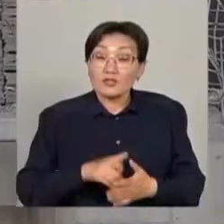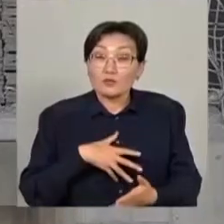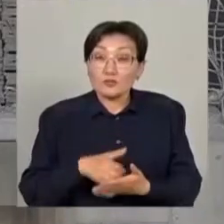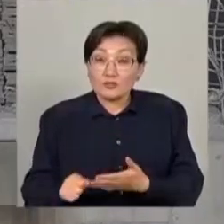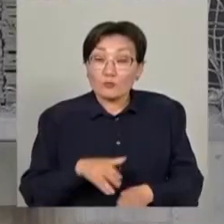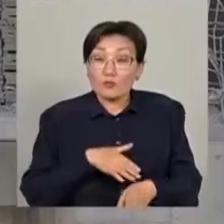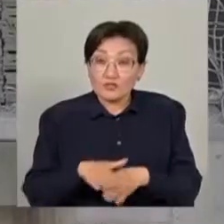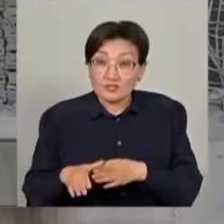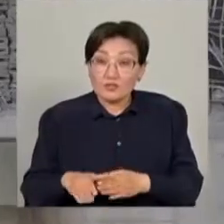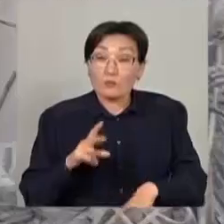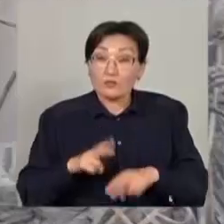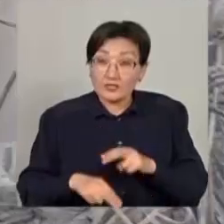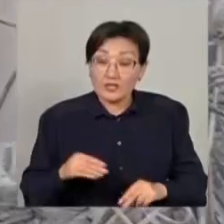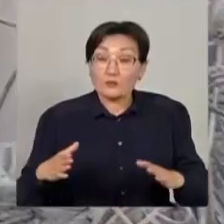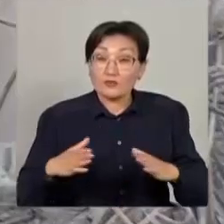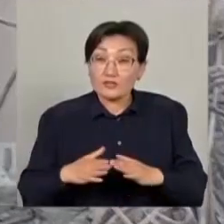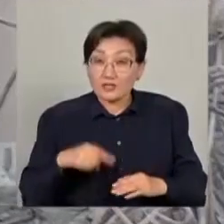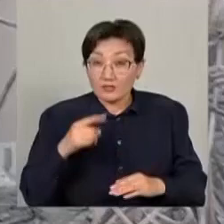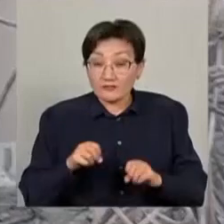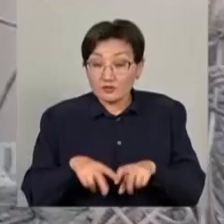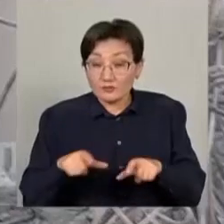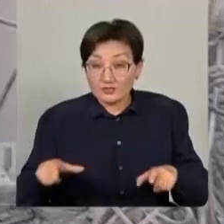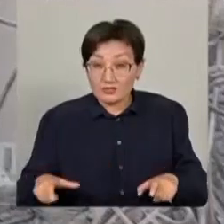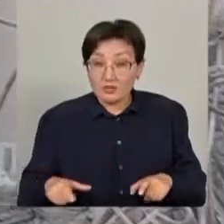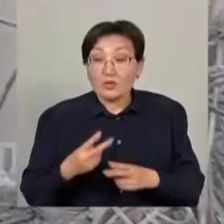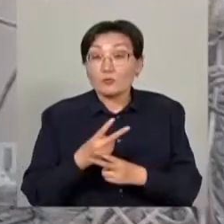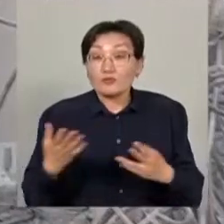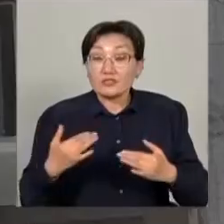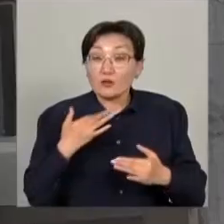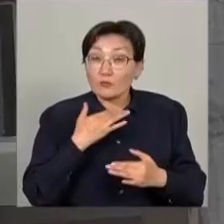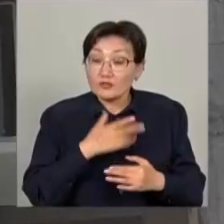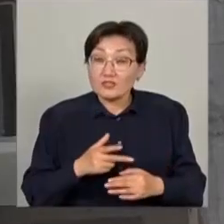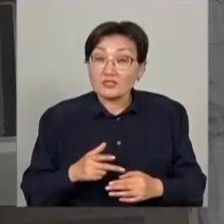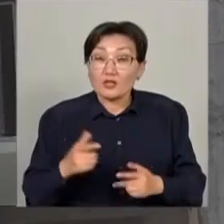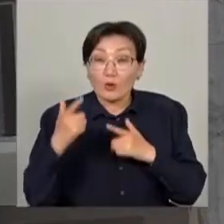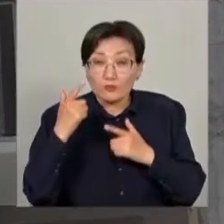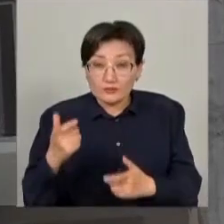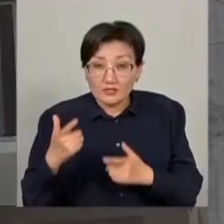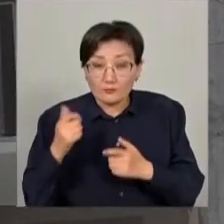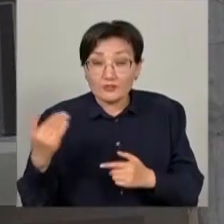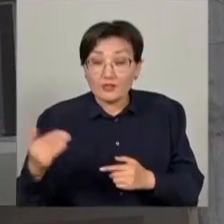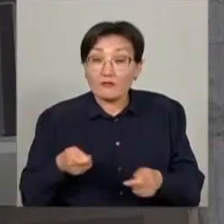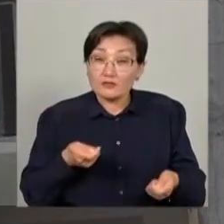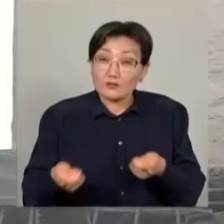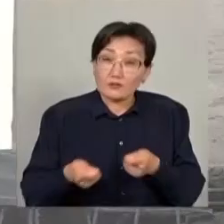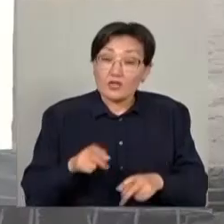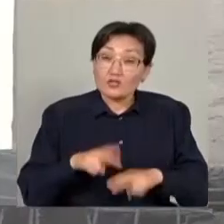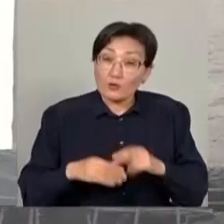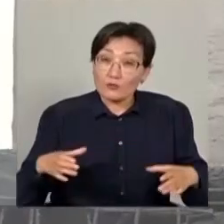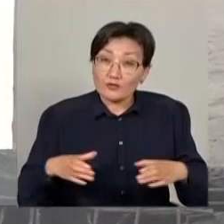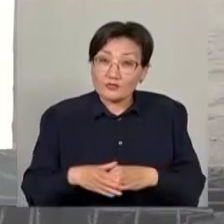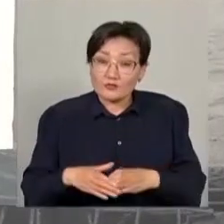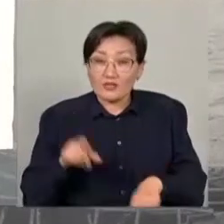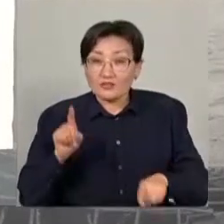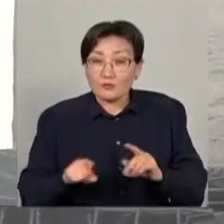даже полностью отстроенного объекта, говорят специалисты. И несмотря на многочисленные предупреждения со стороны властей, застройщики